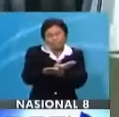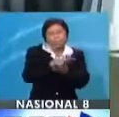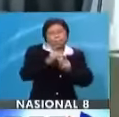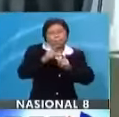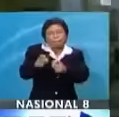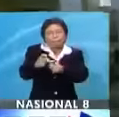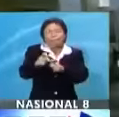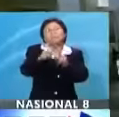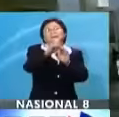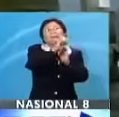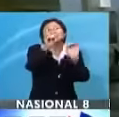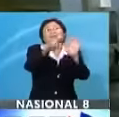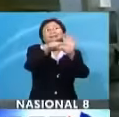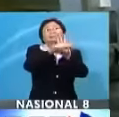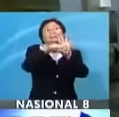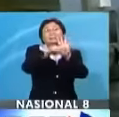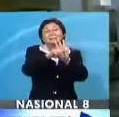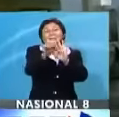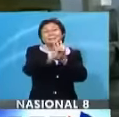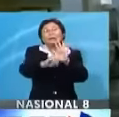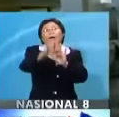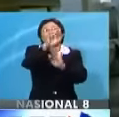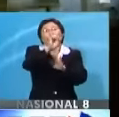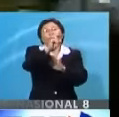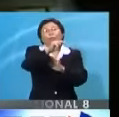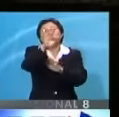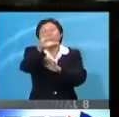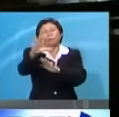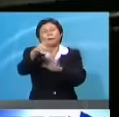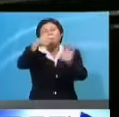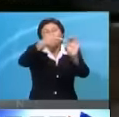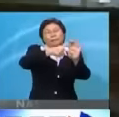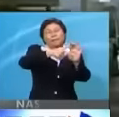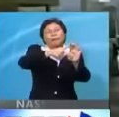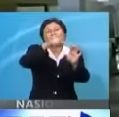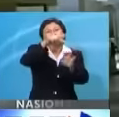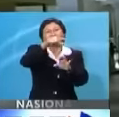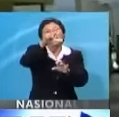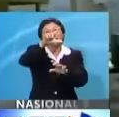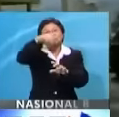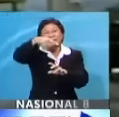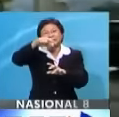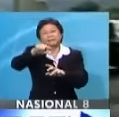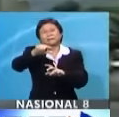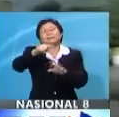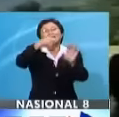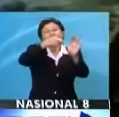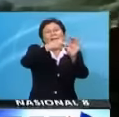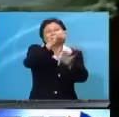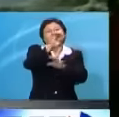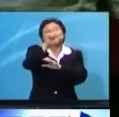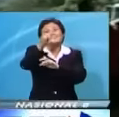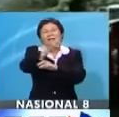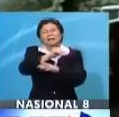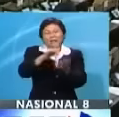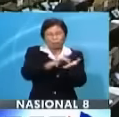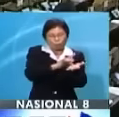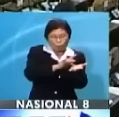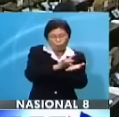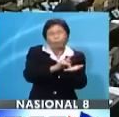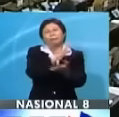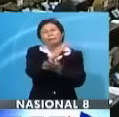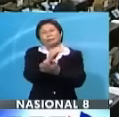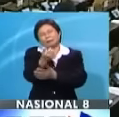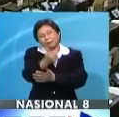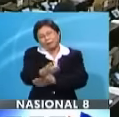kadar sifar seperti minyak RON 95, gas petroleum cecair LPG, diesel dan tambahan senarai ubat-ubatan